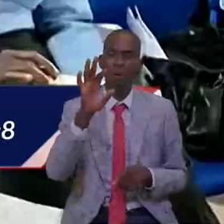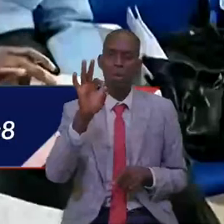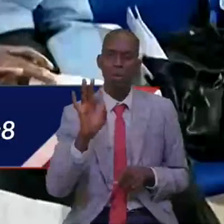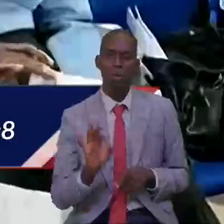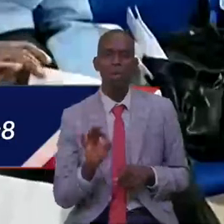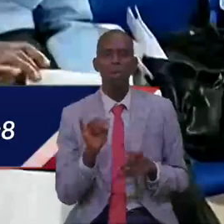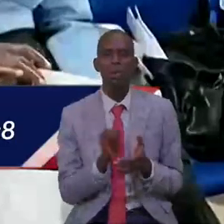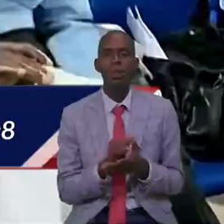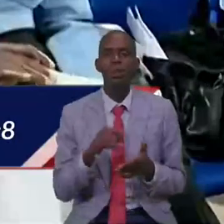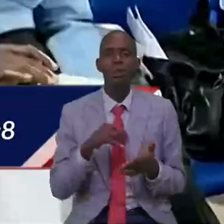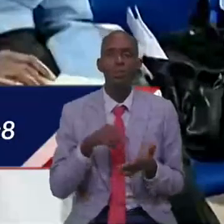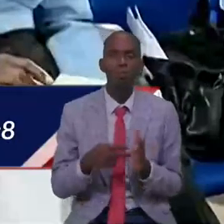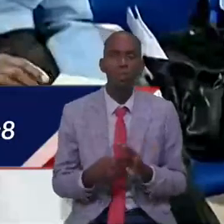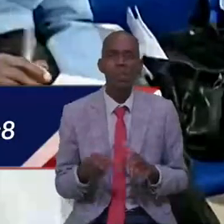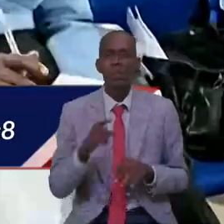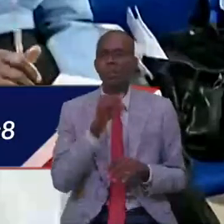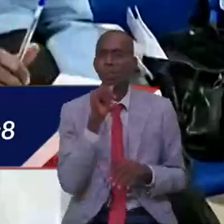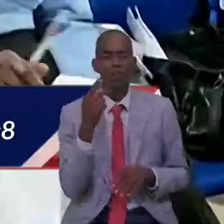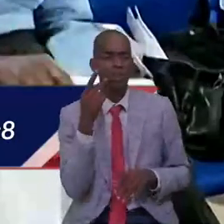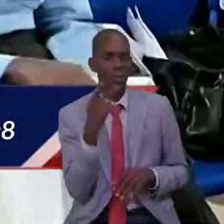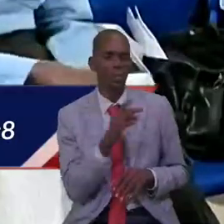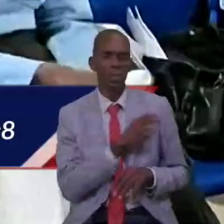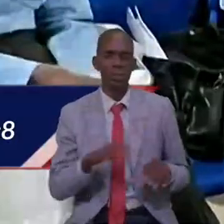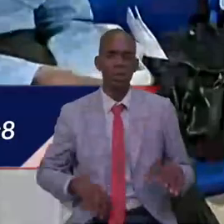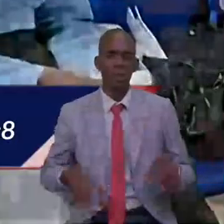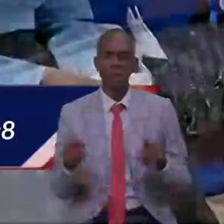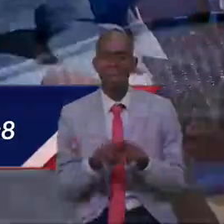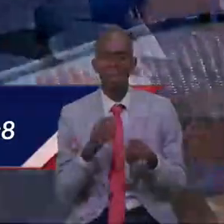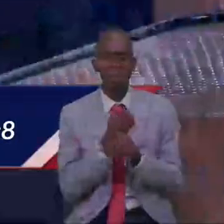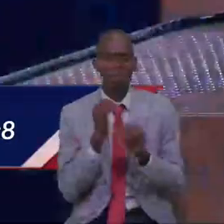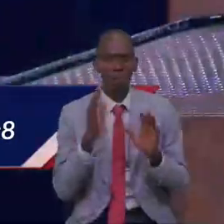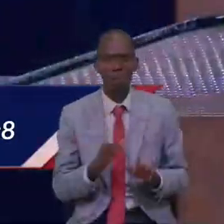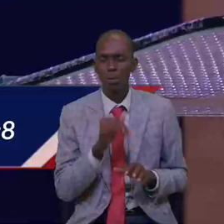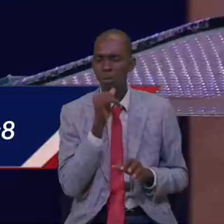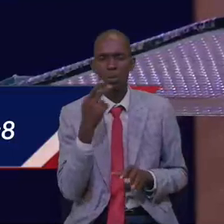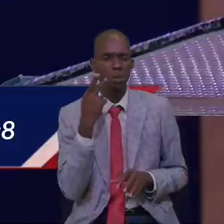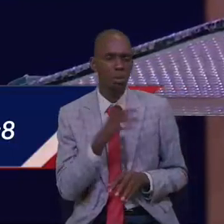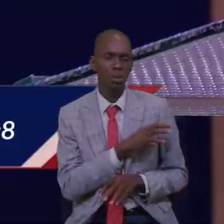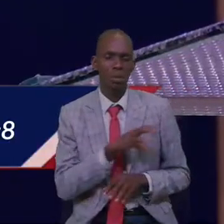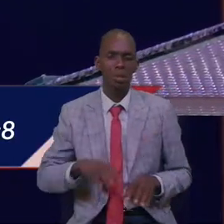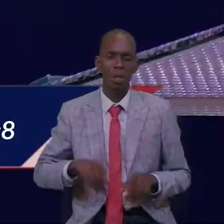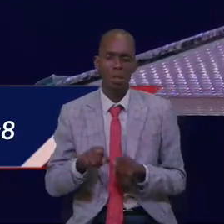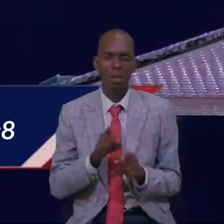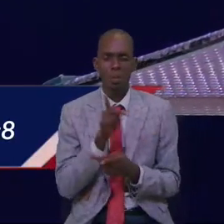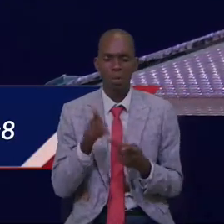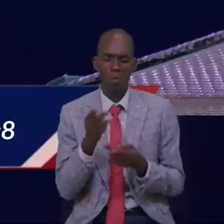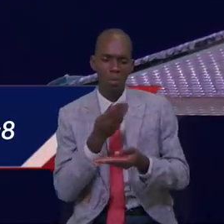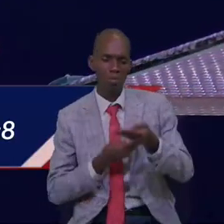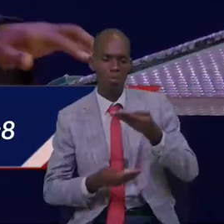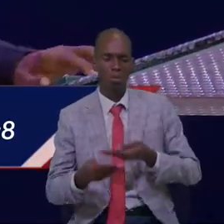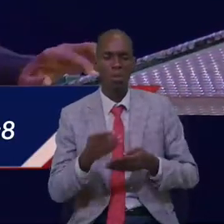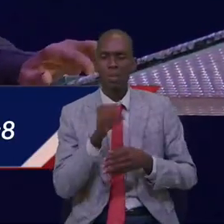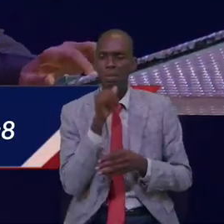Et c'est à cela qu'ils sont destinés. Ils ne pouvaient pas le voir comme sauveur. Ils ne pouvaient pas le voir comme le